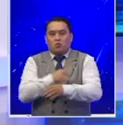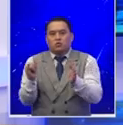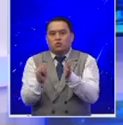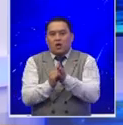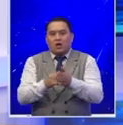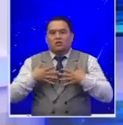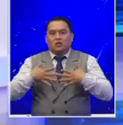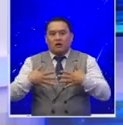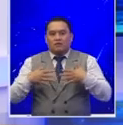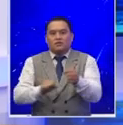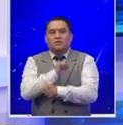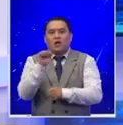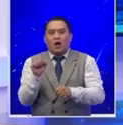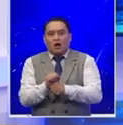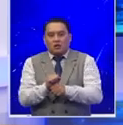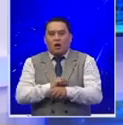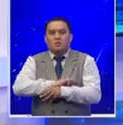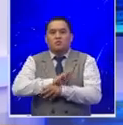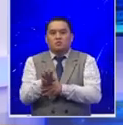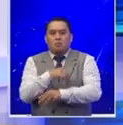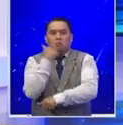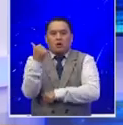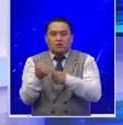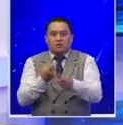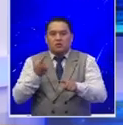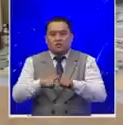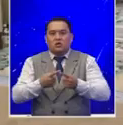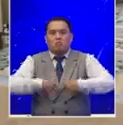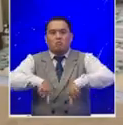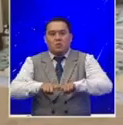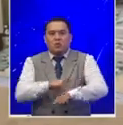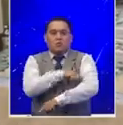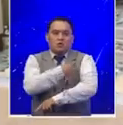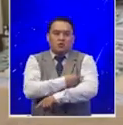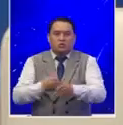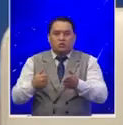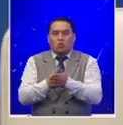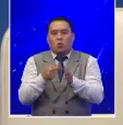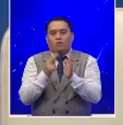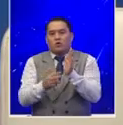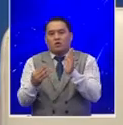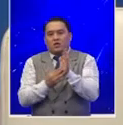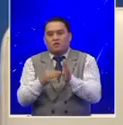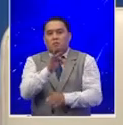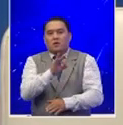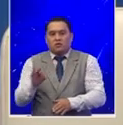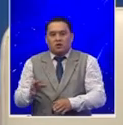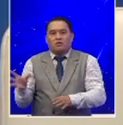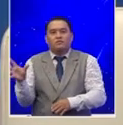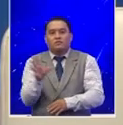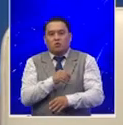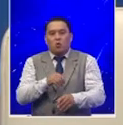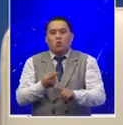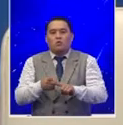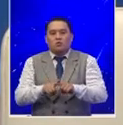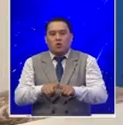устанавливаются кислородные станции. К слову, оснащенность материально-технической базы в сфере медицины достигнет 89%.